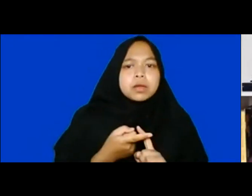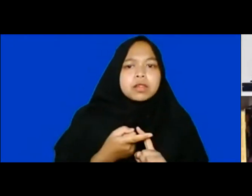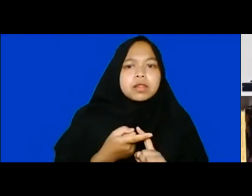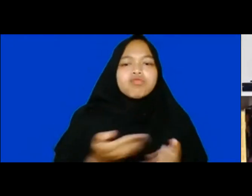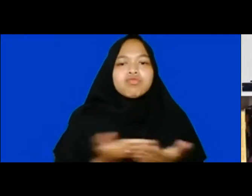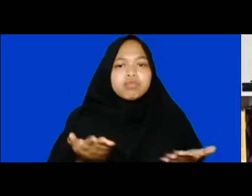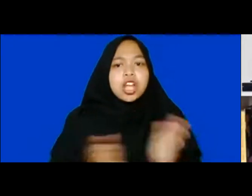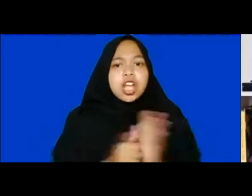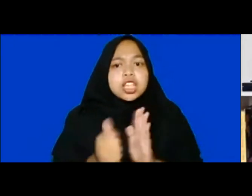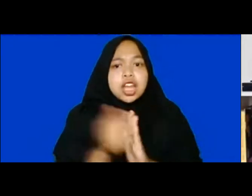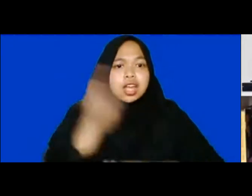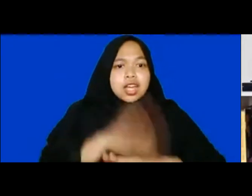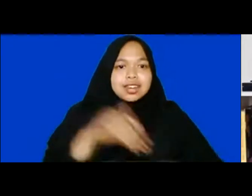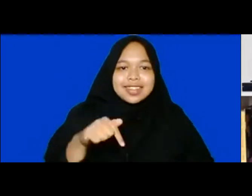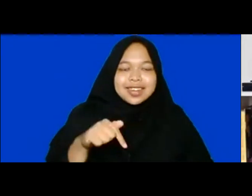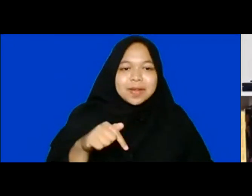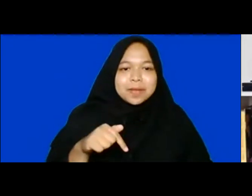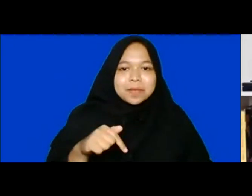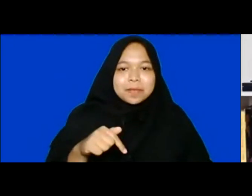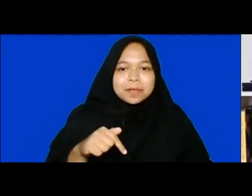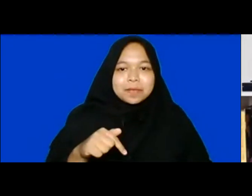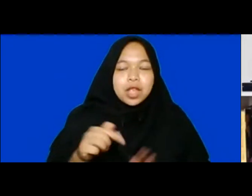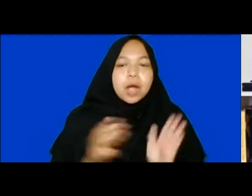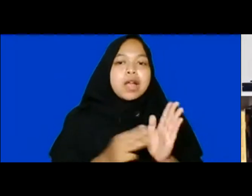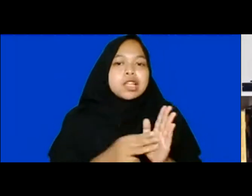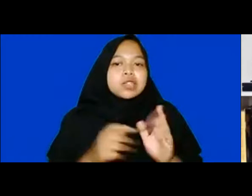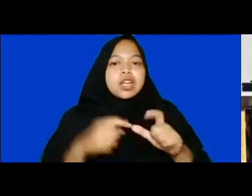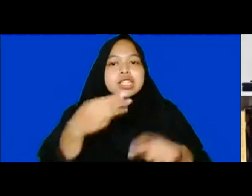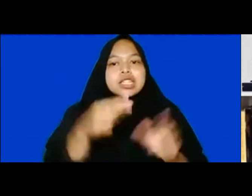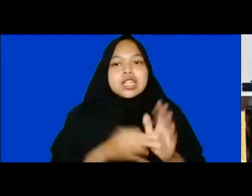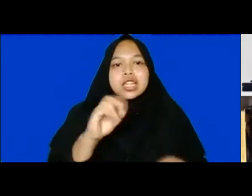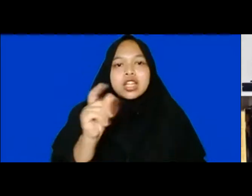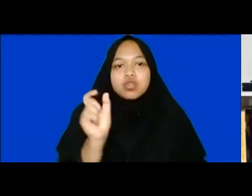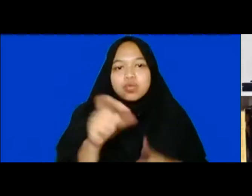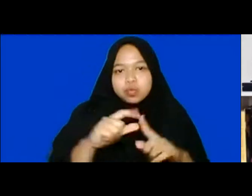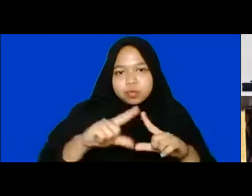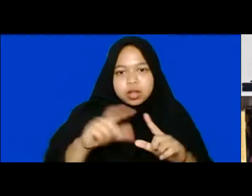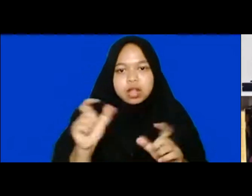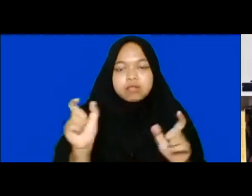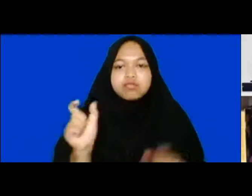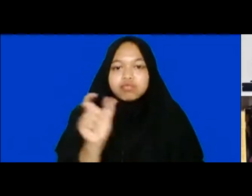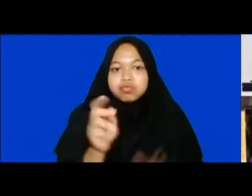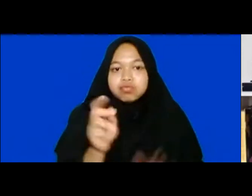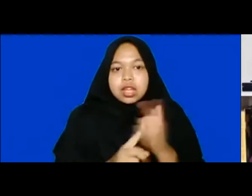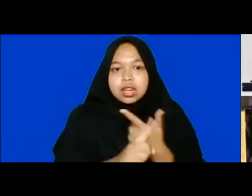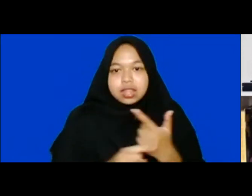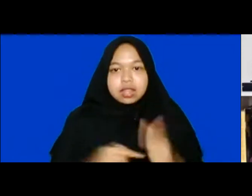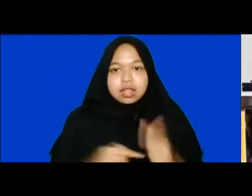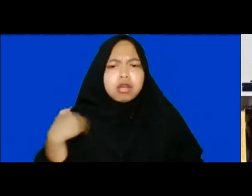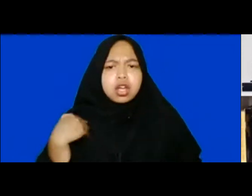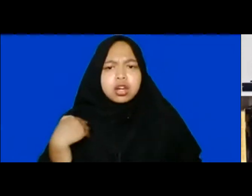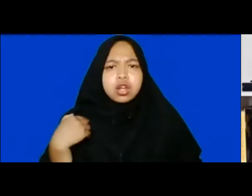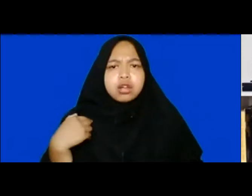hanya mahasiswa pendidikan seni rupa, tidak hanya dari FBS, tidak hanya dari UNY, mungkin di sini ada dari universitas lain di